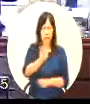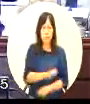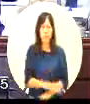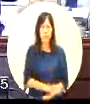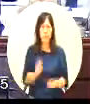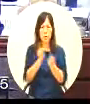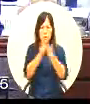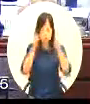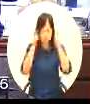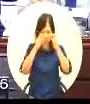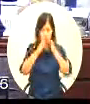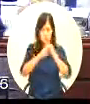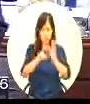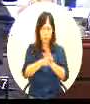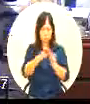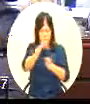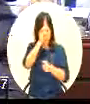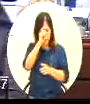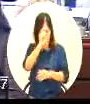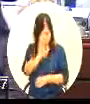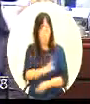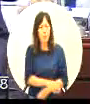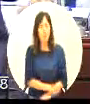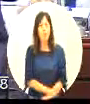高雄市有很高的期待